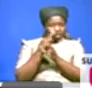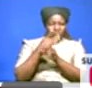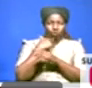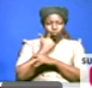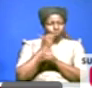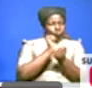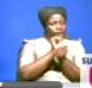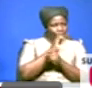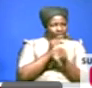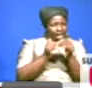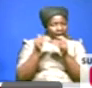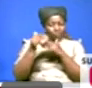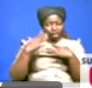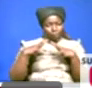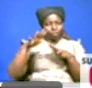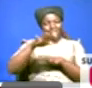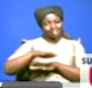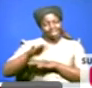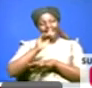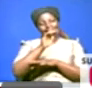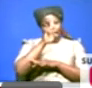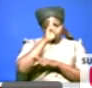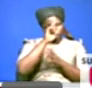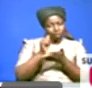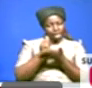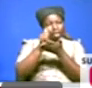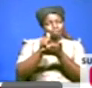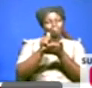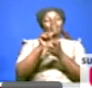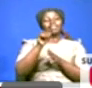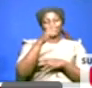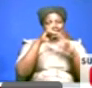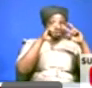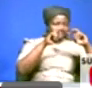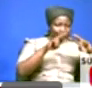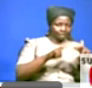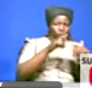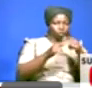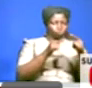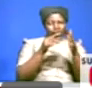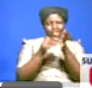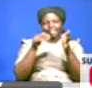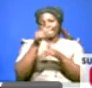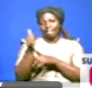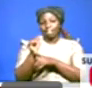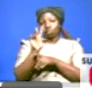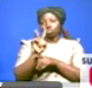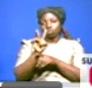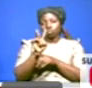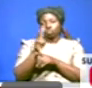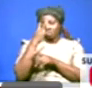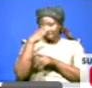kuomba usaidizi kutoka kwa polisi. Msako unaendelea dhidi ya washukiwa wengine wawili waliotoroka. Mtu mmoja alikamatwa